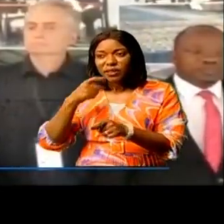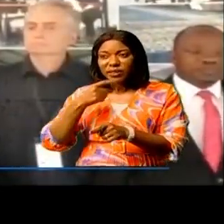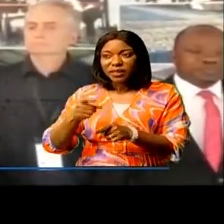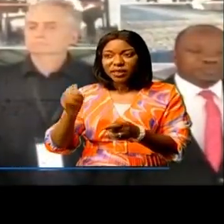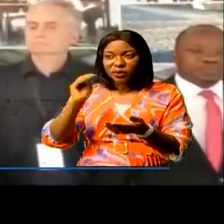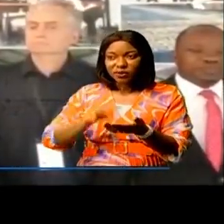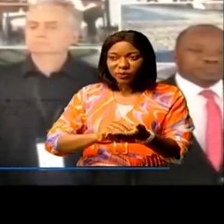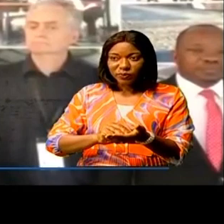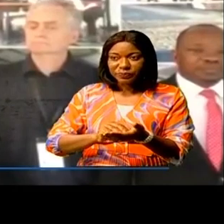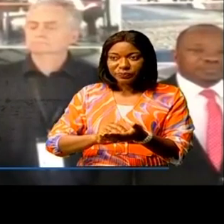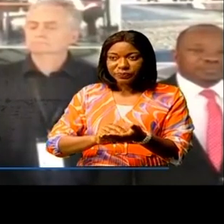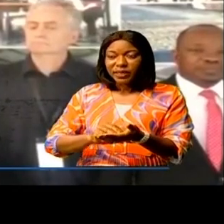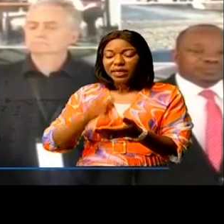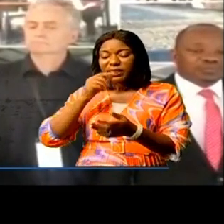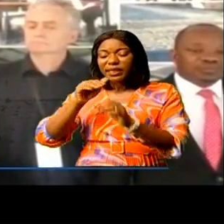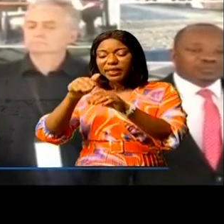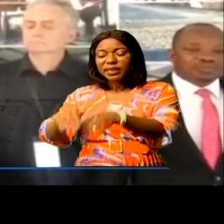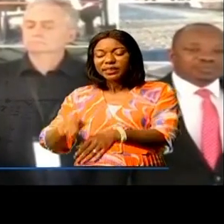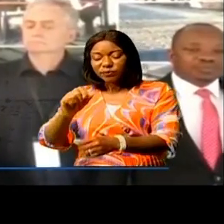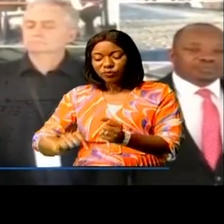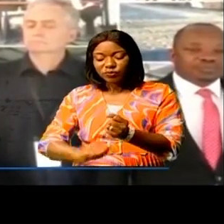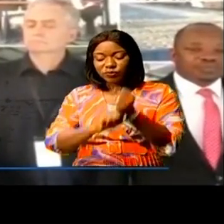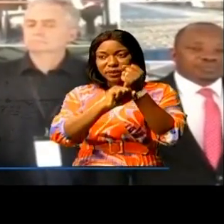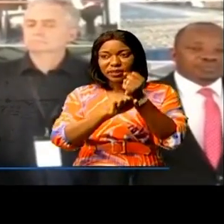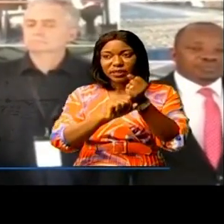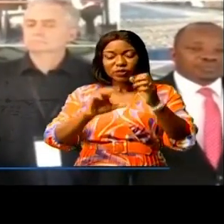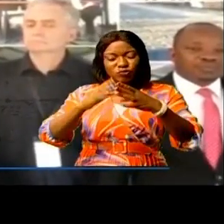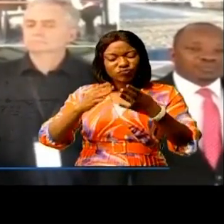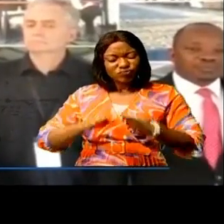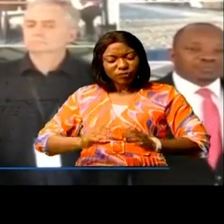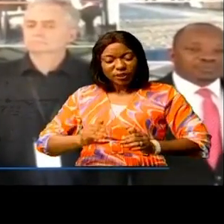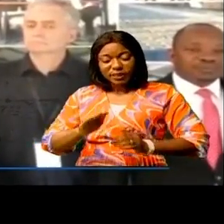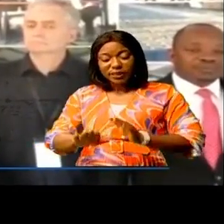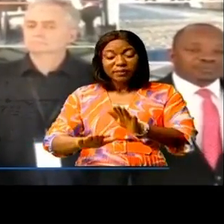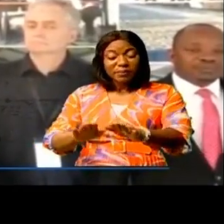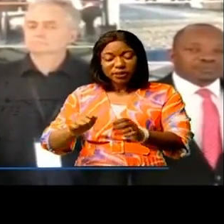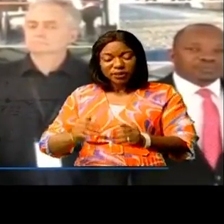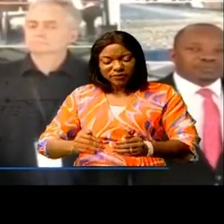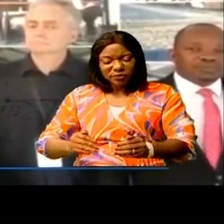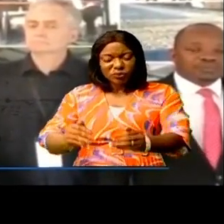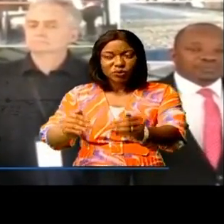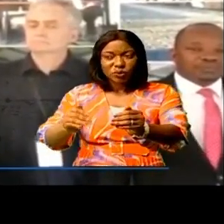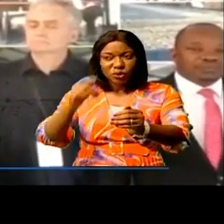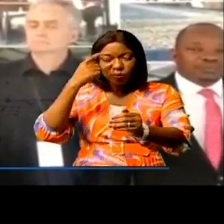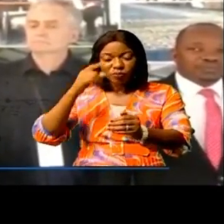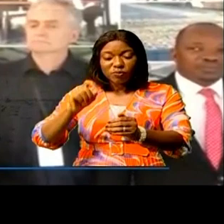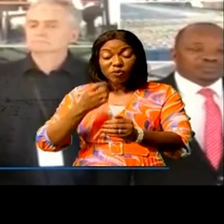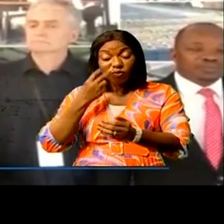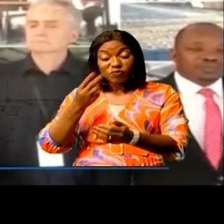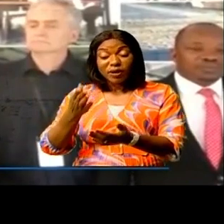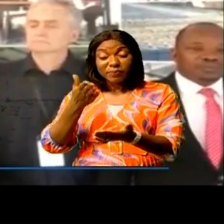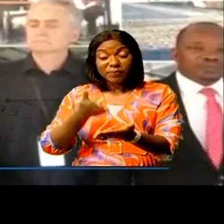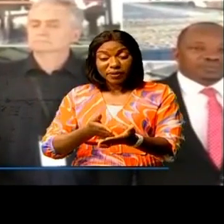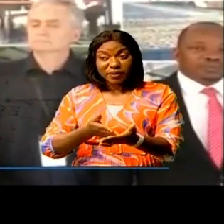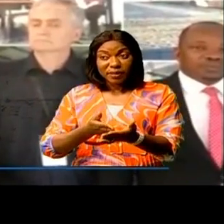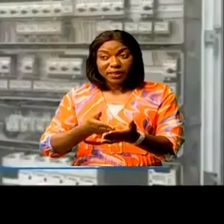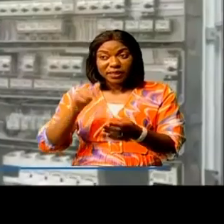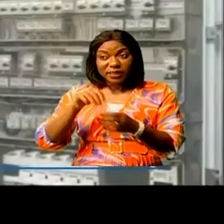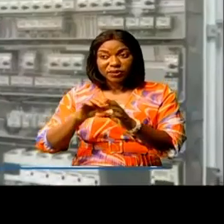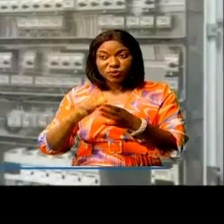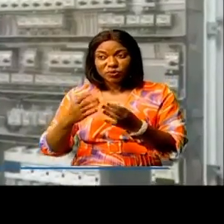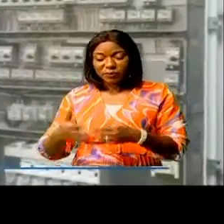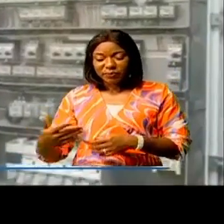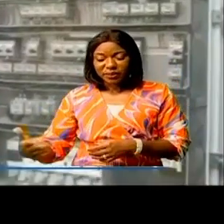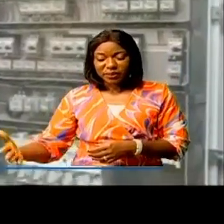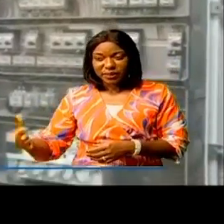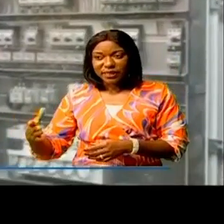Stassilé s'est engagé à soutenir toute la démarche pour permettre à l'exécutif provincial d'acquérir ses engins dans un